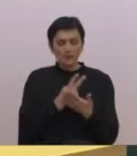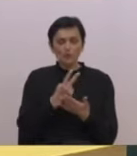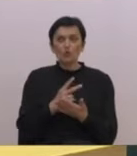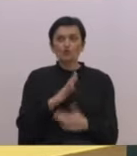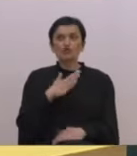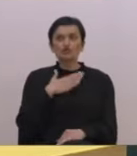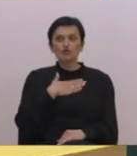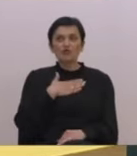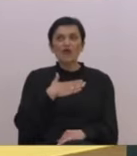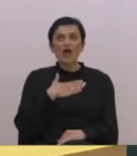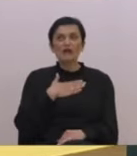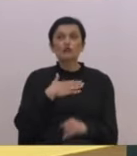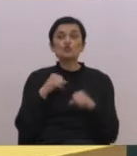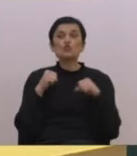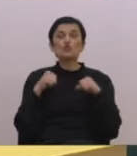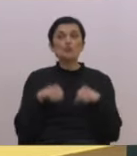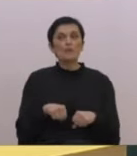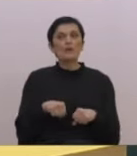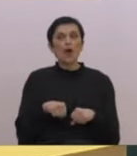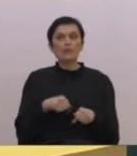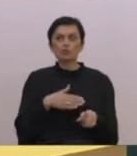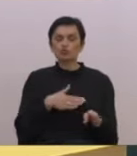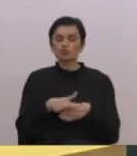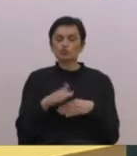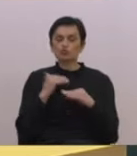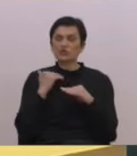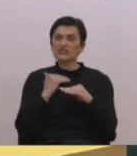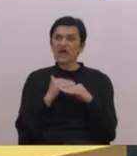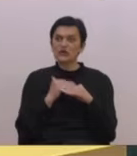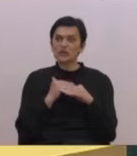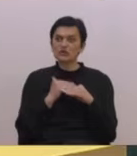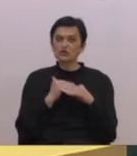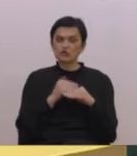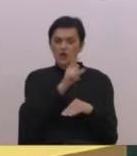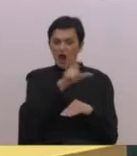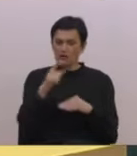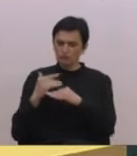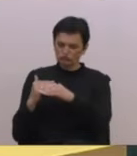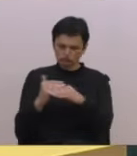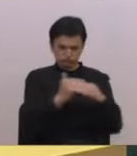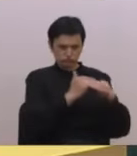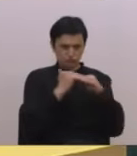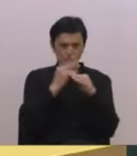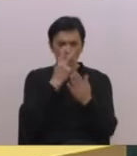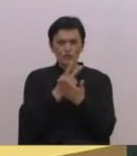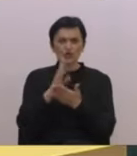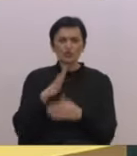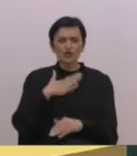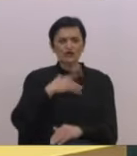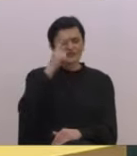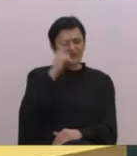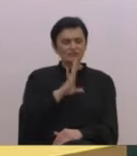ჩვენ უფლებრივად სრულიად თანასწორები უნდა ვიყოთ ადამიანები, მიუხედავად ჩვენი